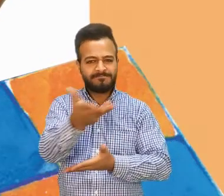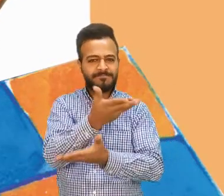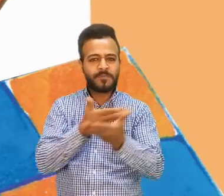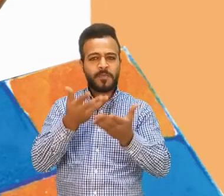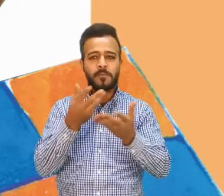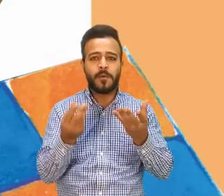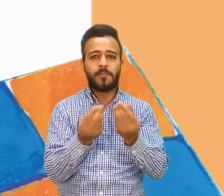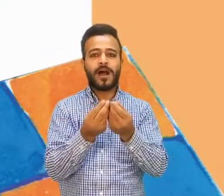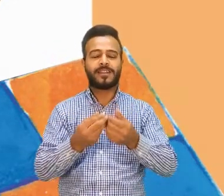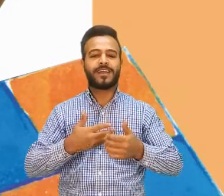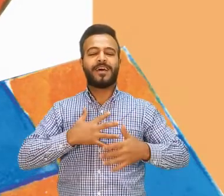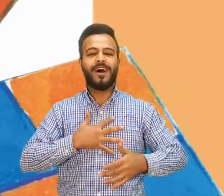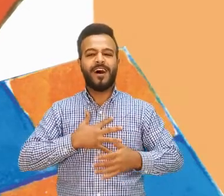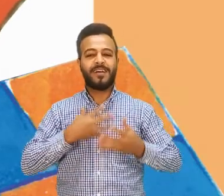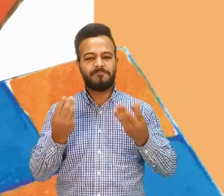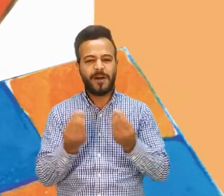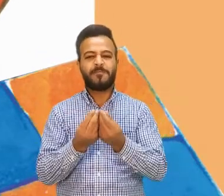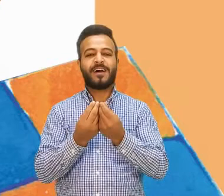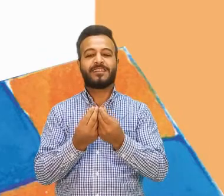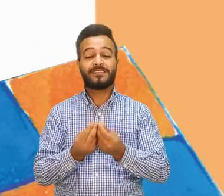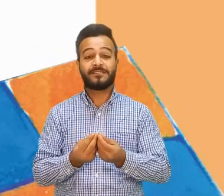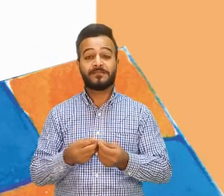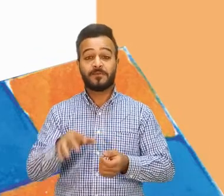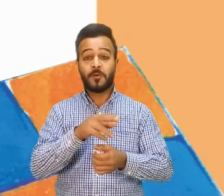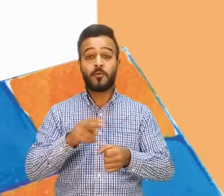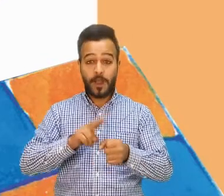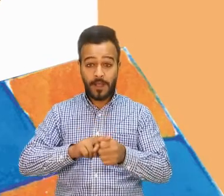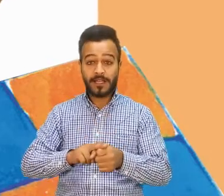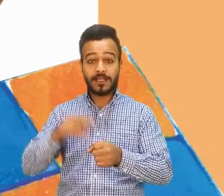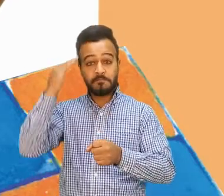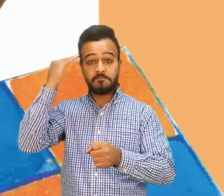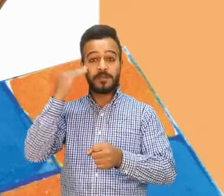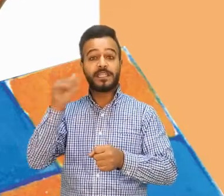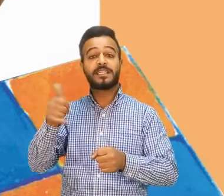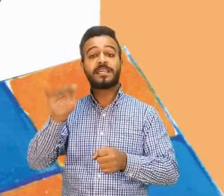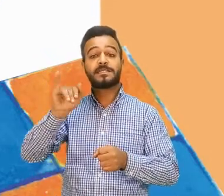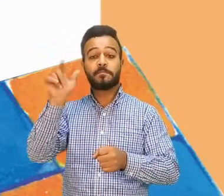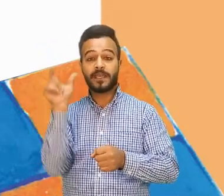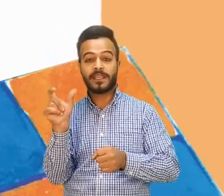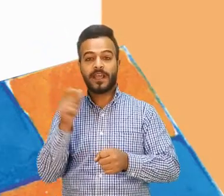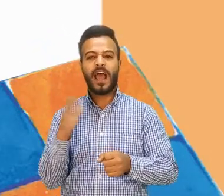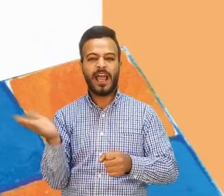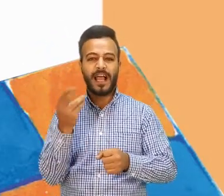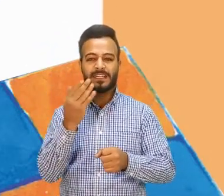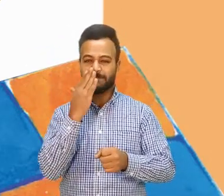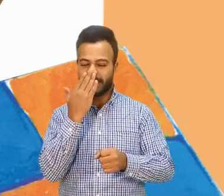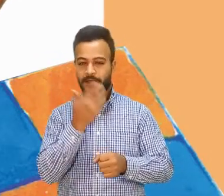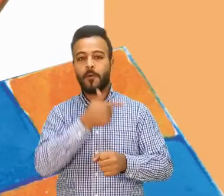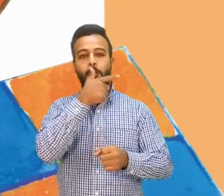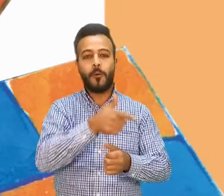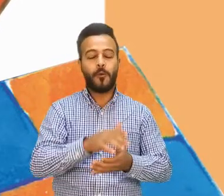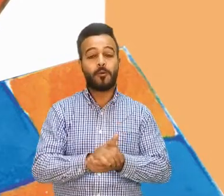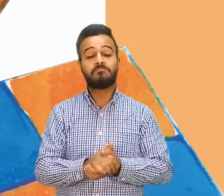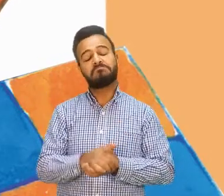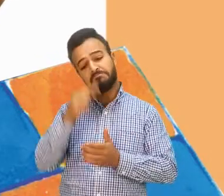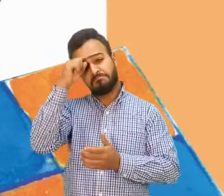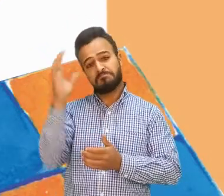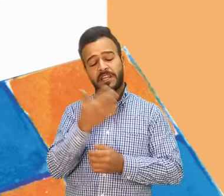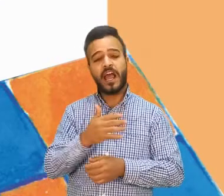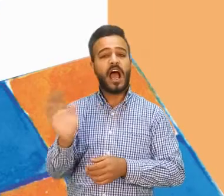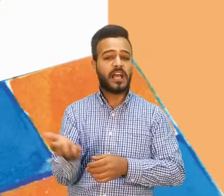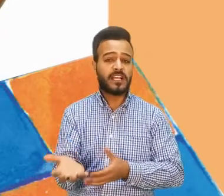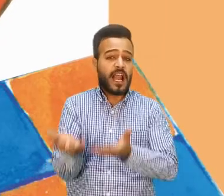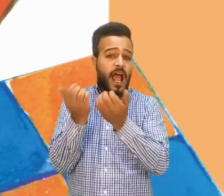يتحدثون ويضحكون، وياسمين تردد الحزازير التي تحفظها: حامل